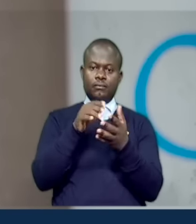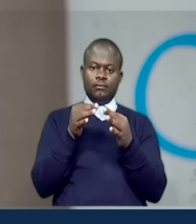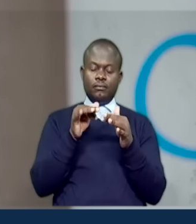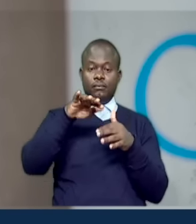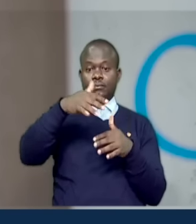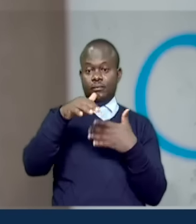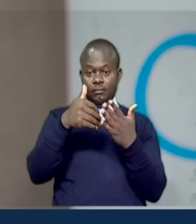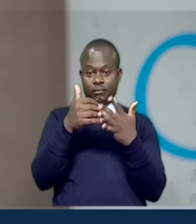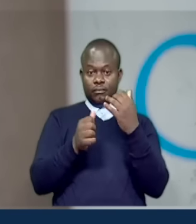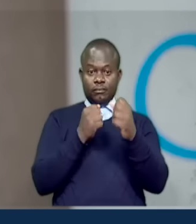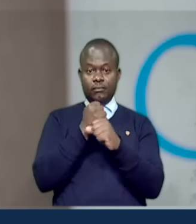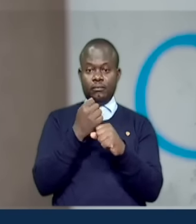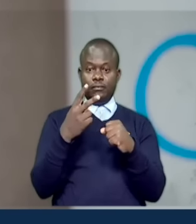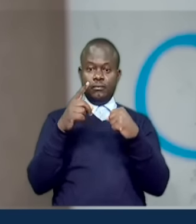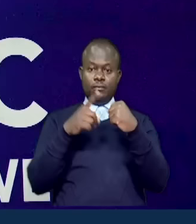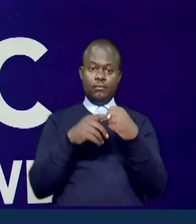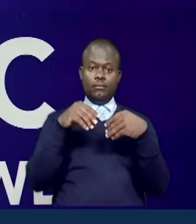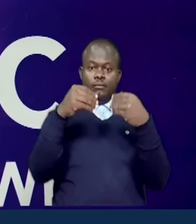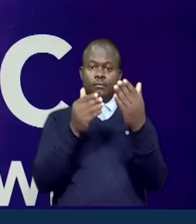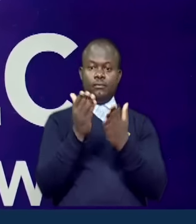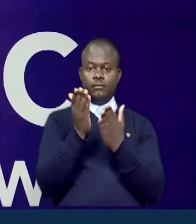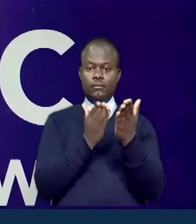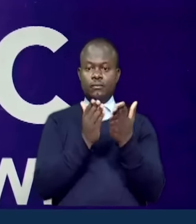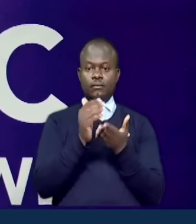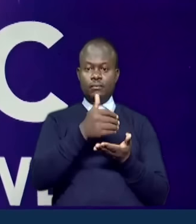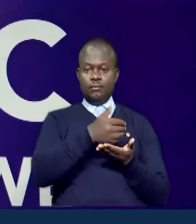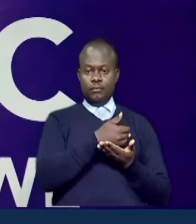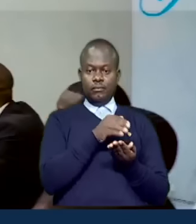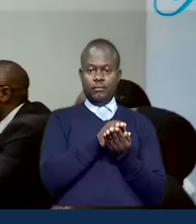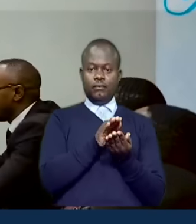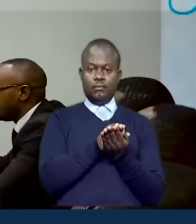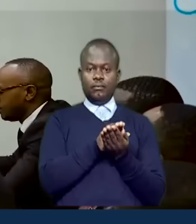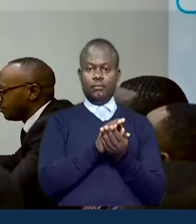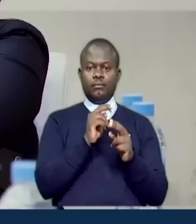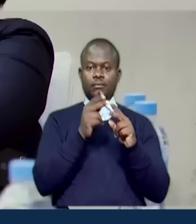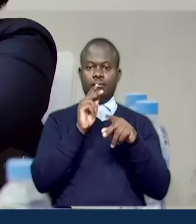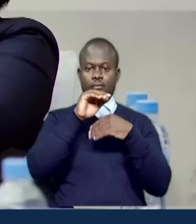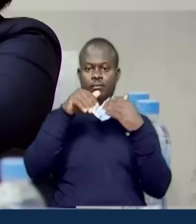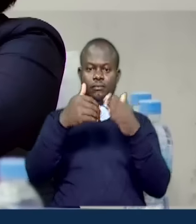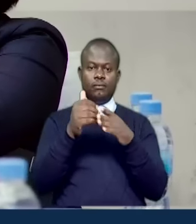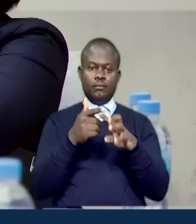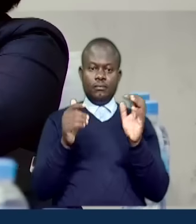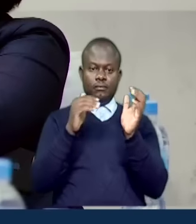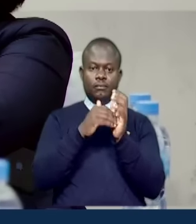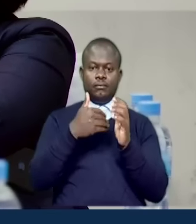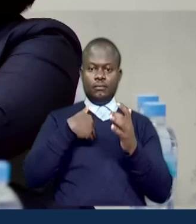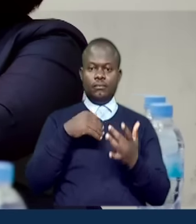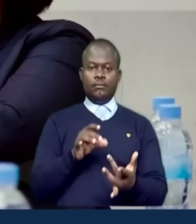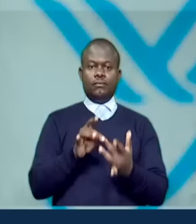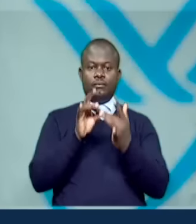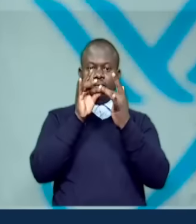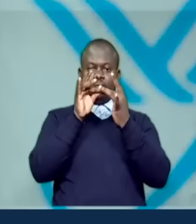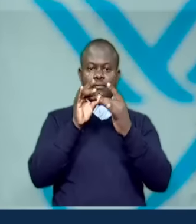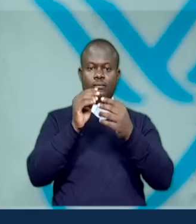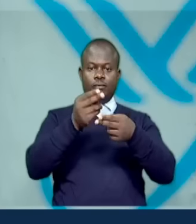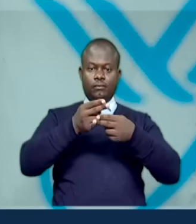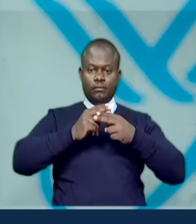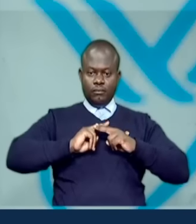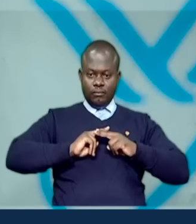imyaka 26 gitanga serivisi zo kubitsa no kuguriza abantu bose, ariko kikagira umwihariko ku